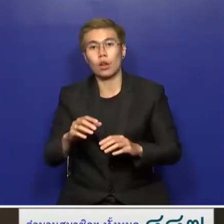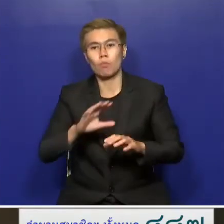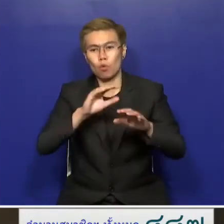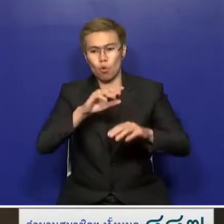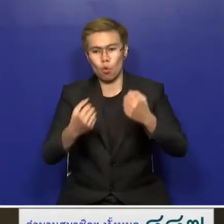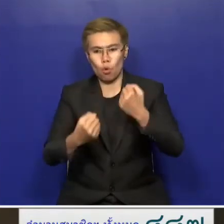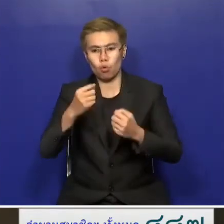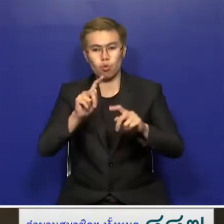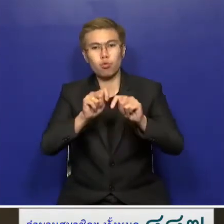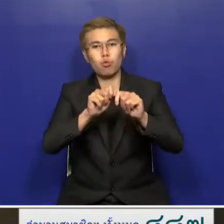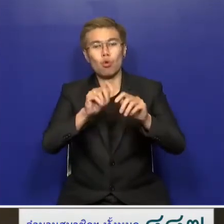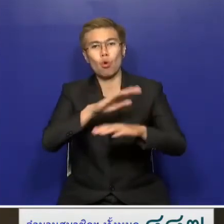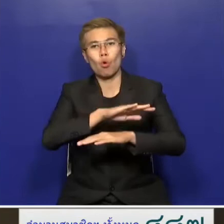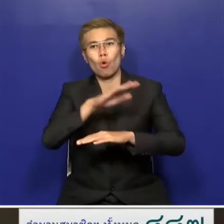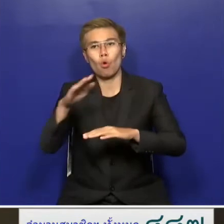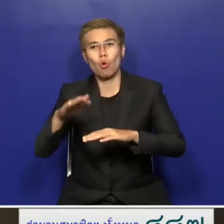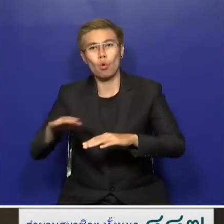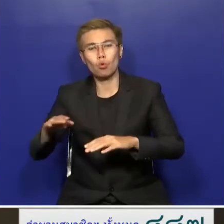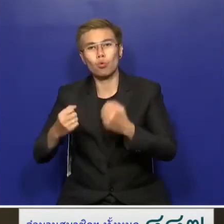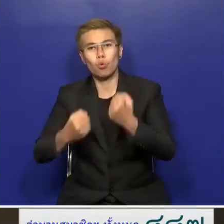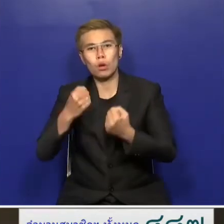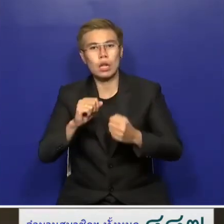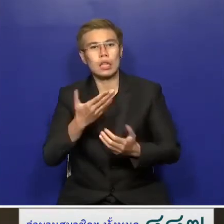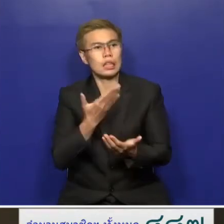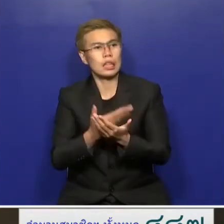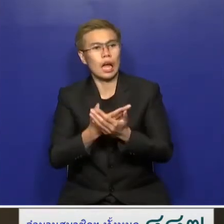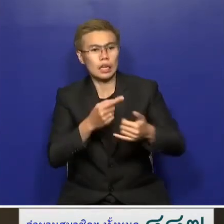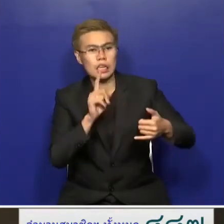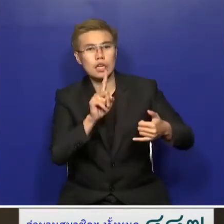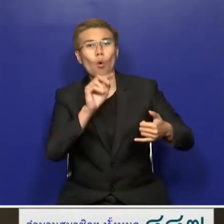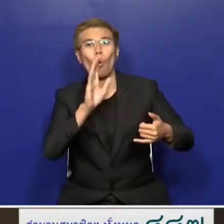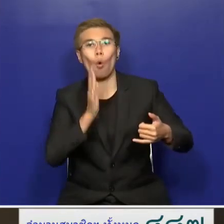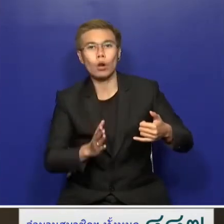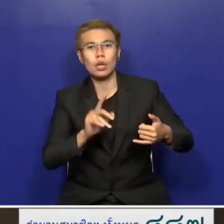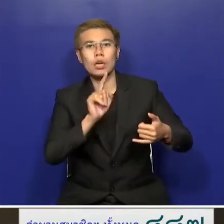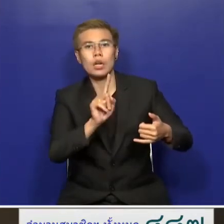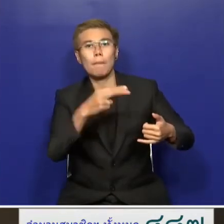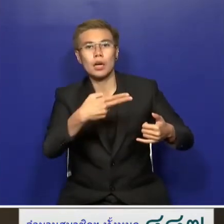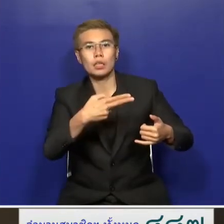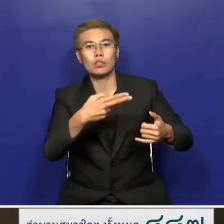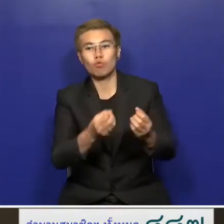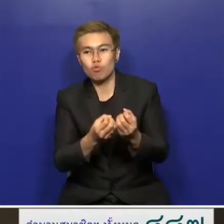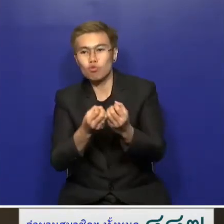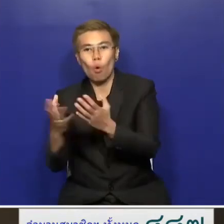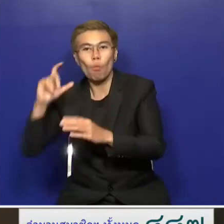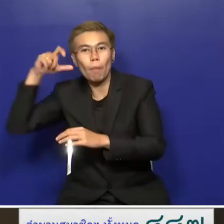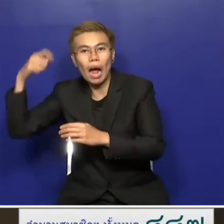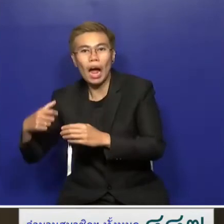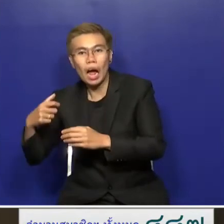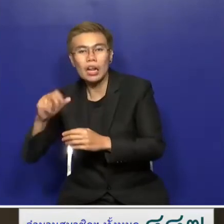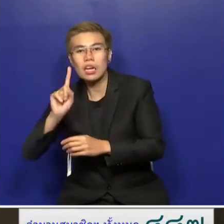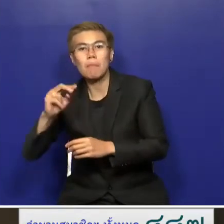ว12,000าถึง1,15,000าทส่งถึงตลาดปาเลยนะคะที่สมสงคำ